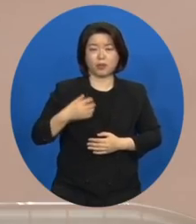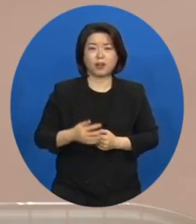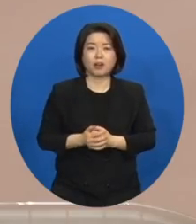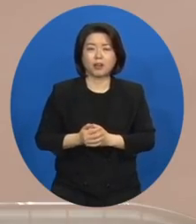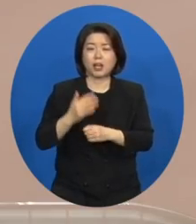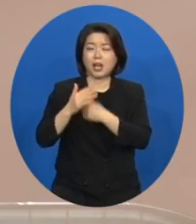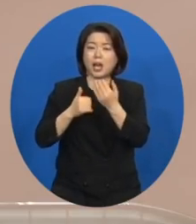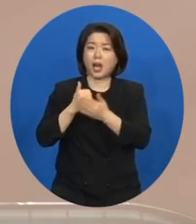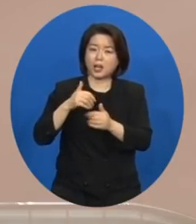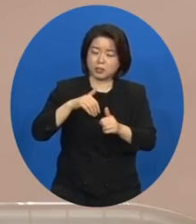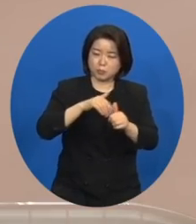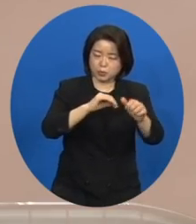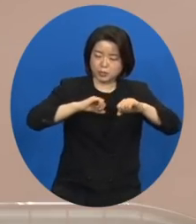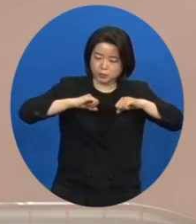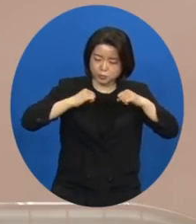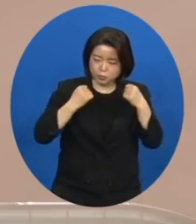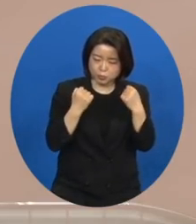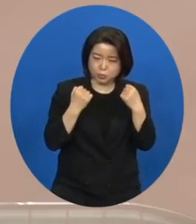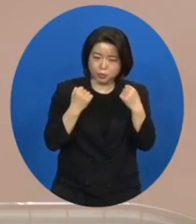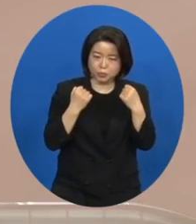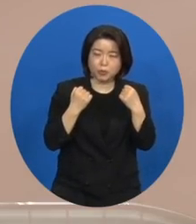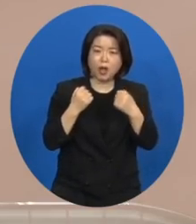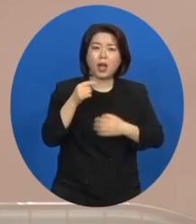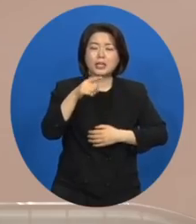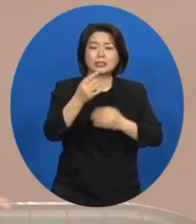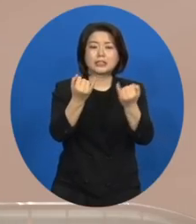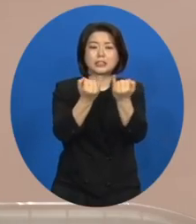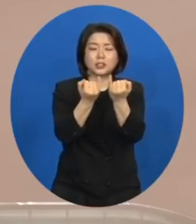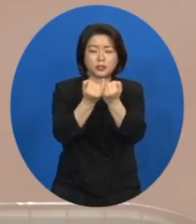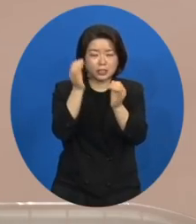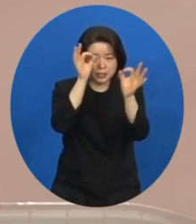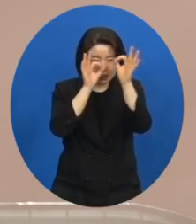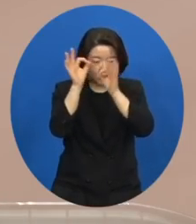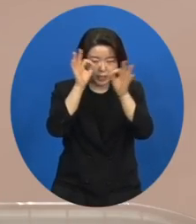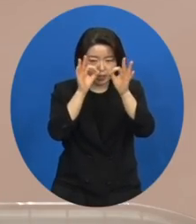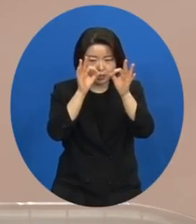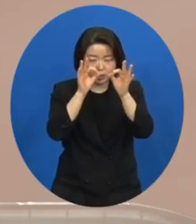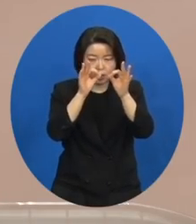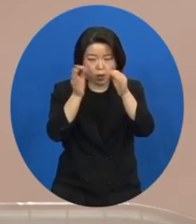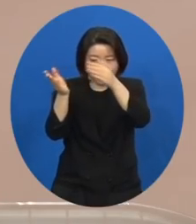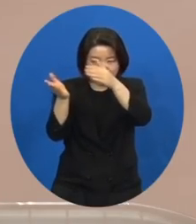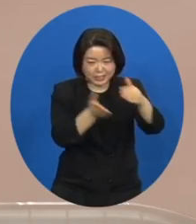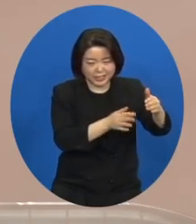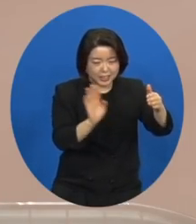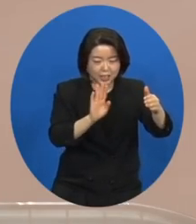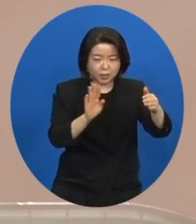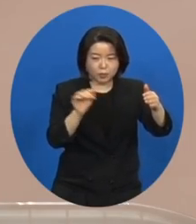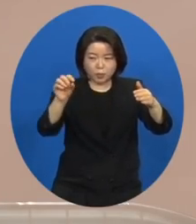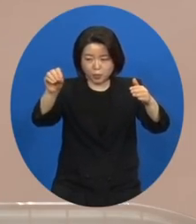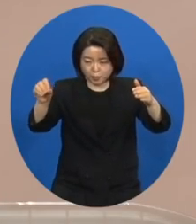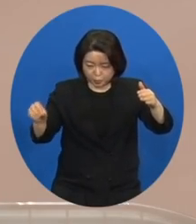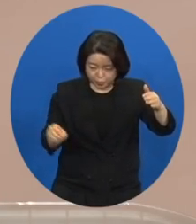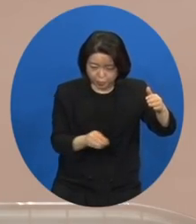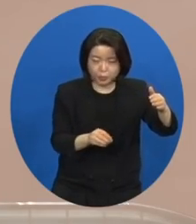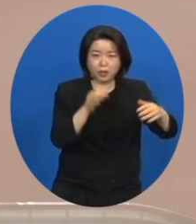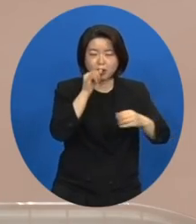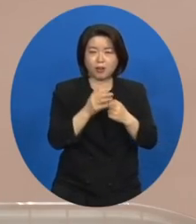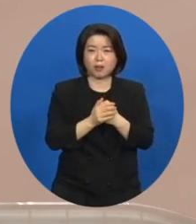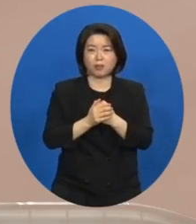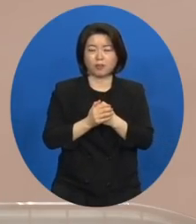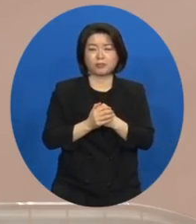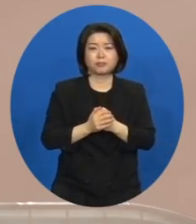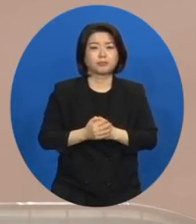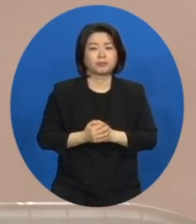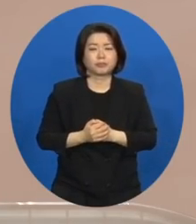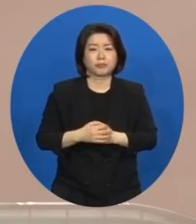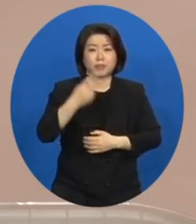하나님의 보내심을 순종해서 그 여인을 찾아 우에서 사마리아로 같습니까 그래서 개정판 번역이 저는 더 마음에 들어 이렇게 되어 있습니다